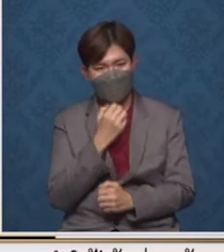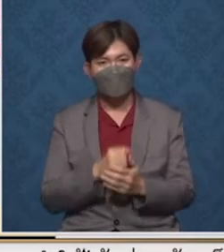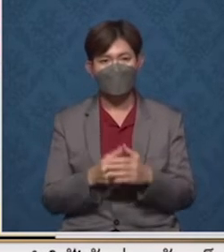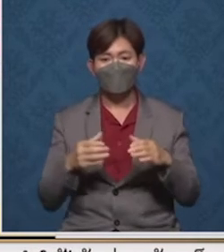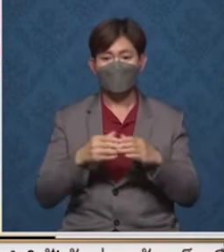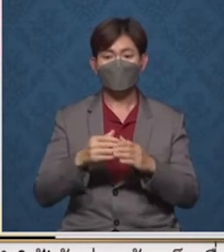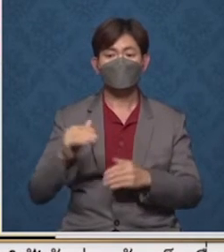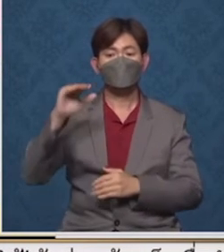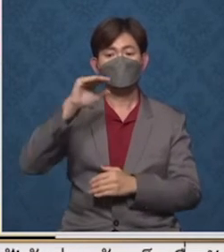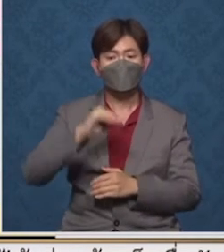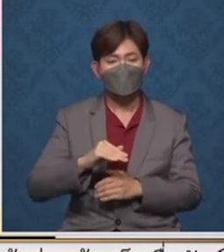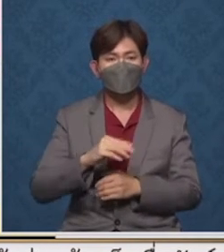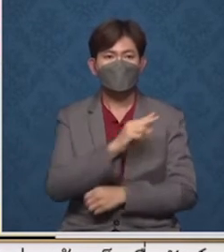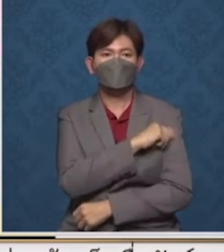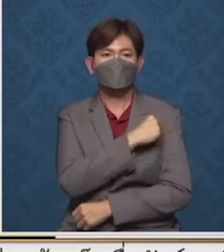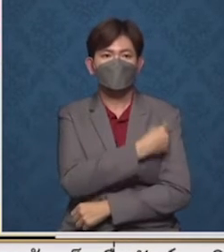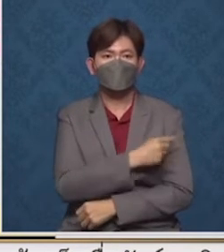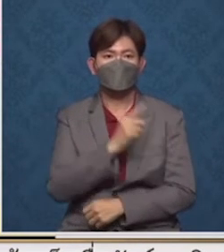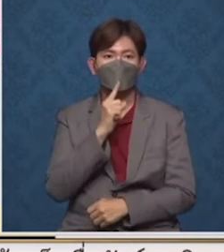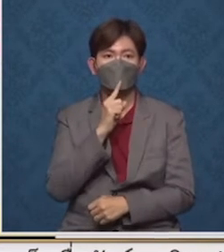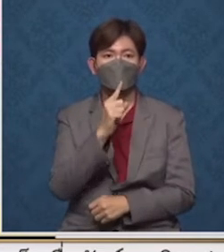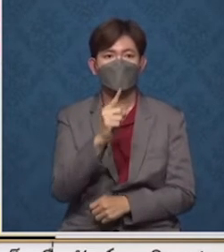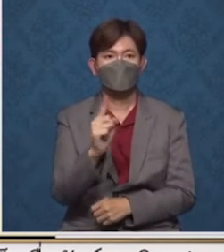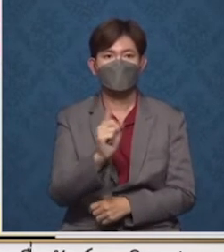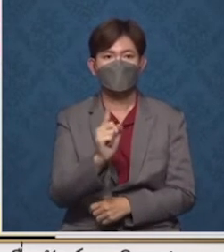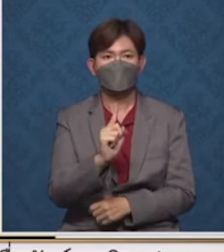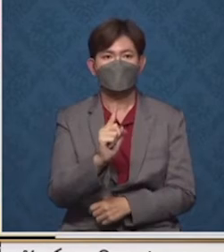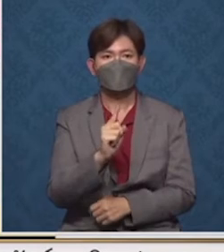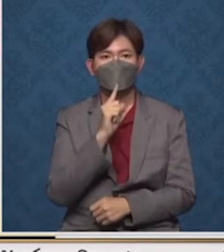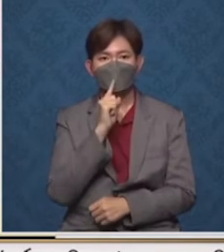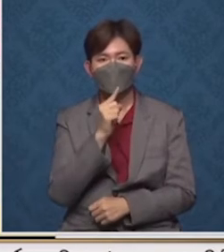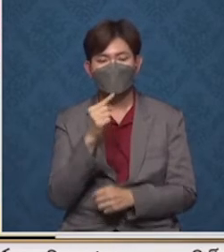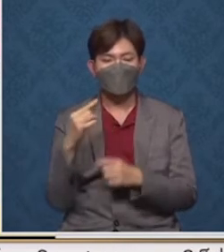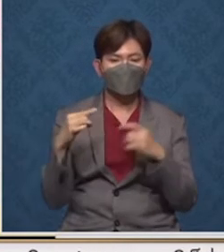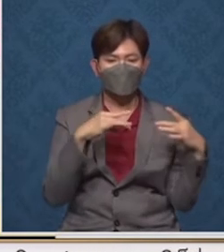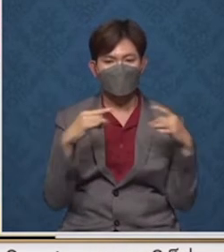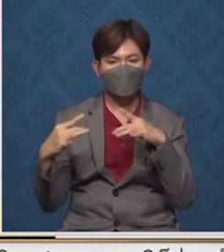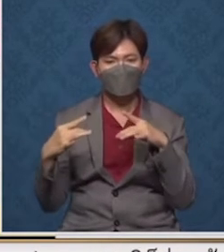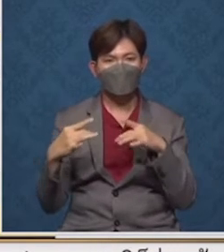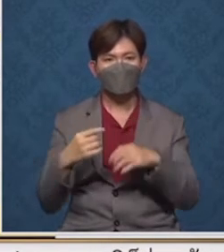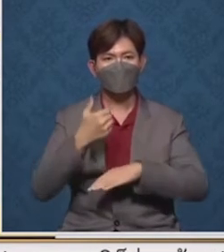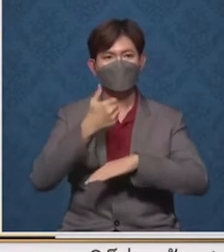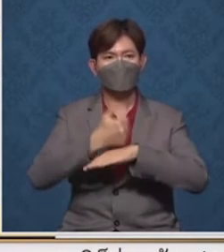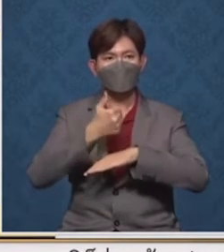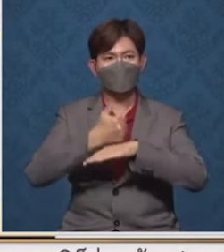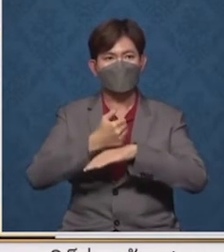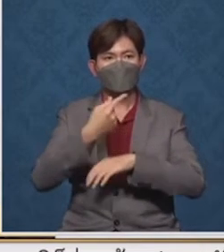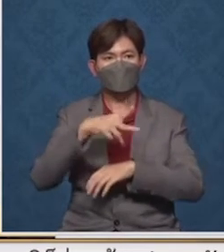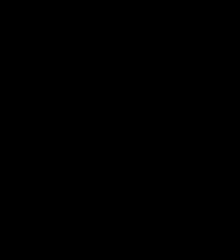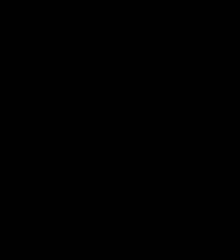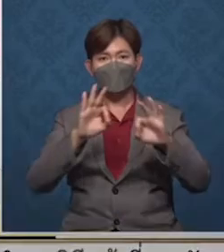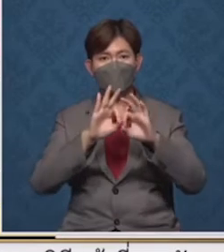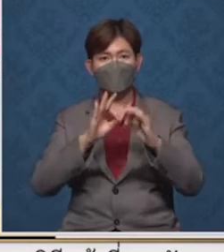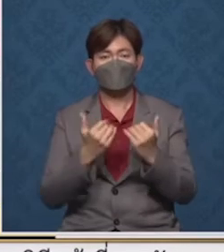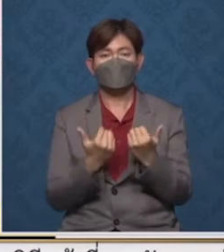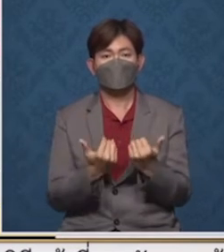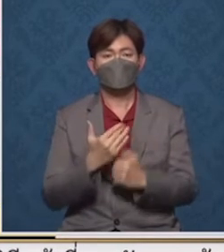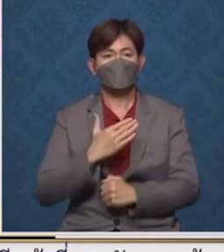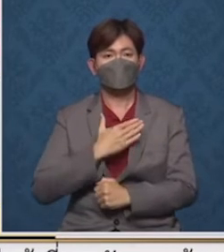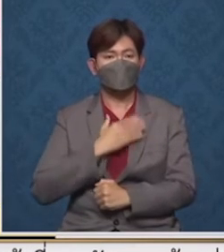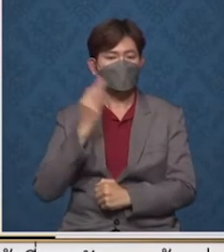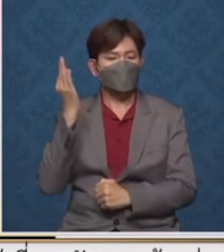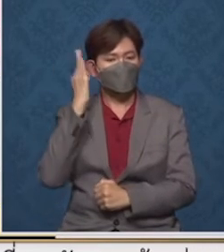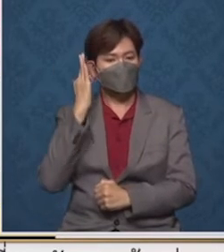ที่เป็นแพทย์ด้วยกันเนี่ยจะฟ้องร้องดำเนินคดีซึ่งกันและกันน่ะผอ.องค์การเภสัชเจ้าฟ้องหมอ 2ท่านแม่น้ำเป็น